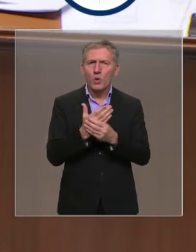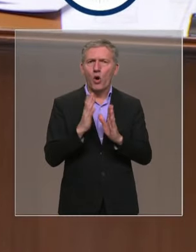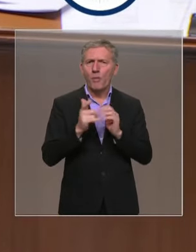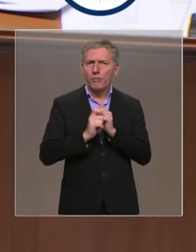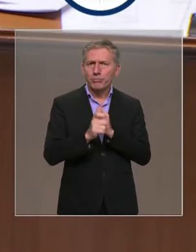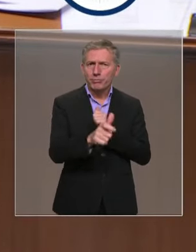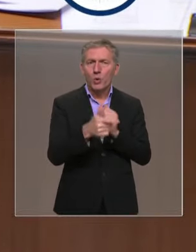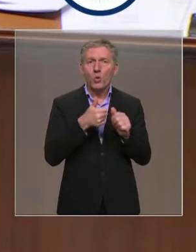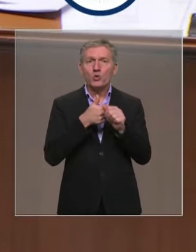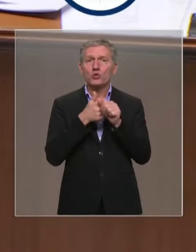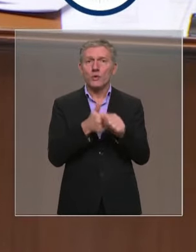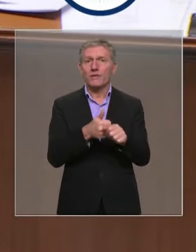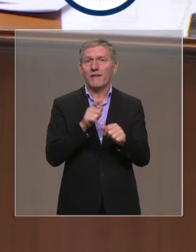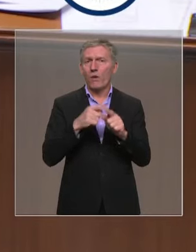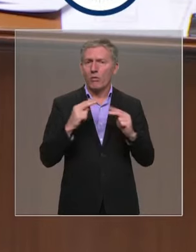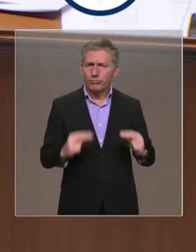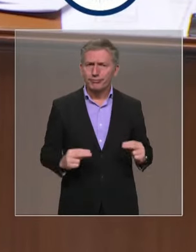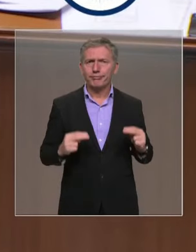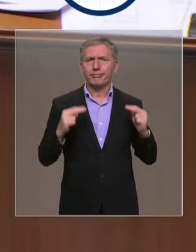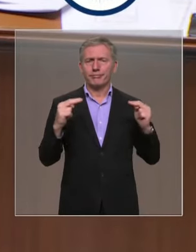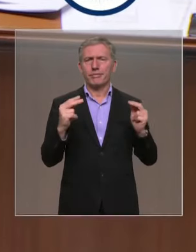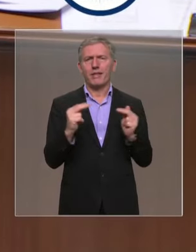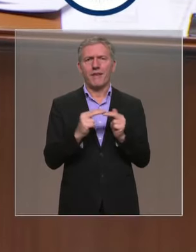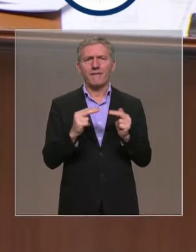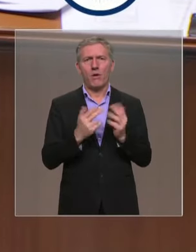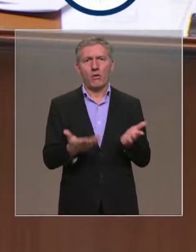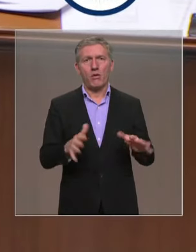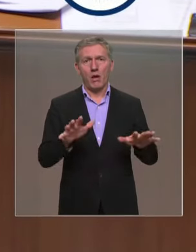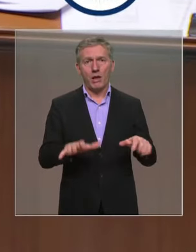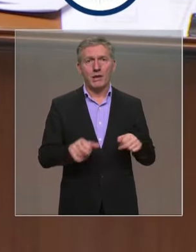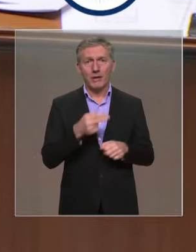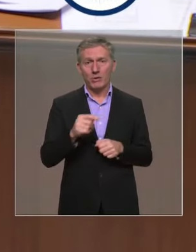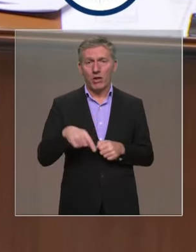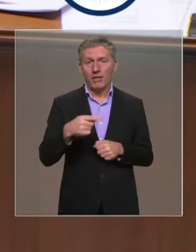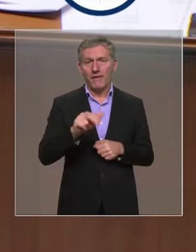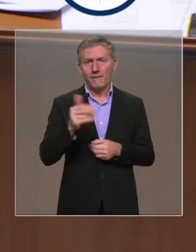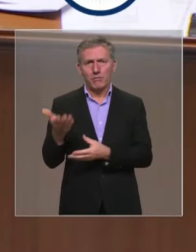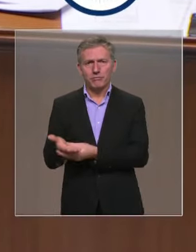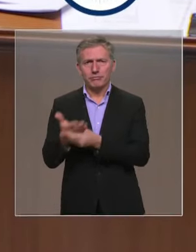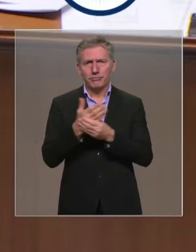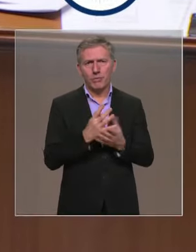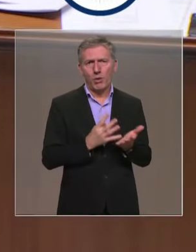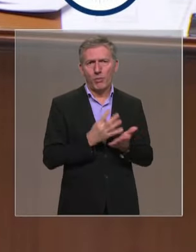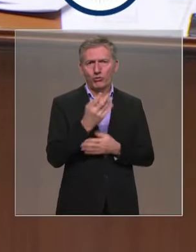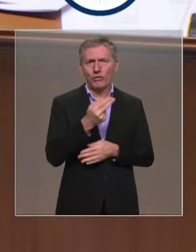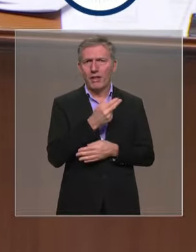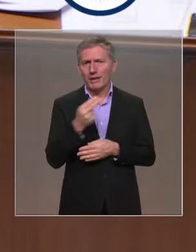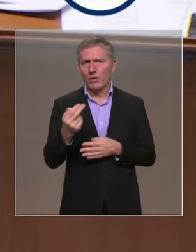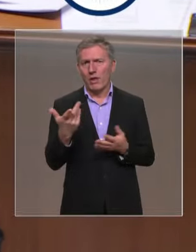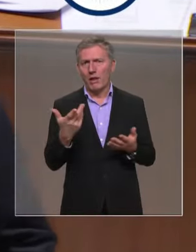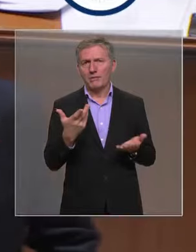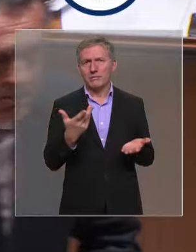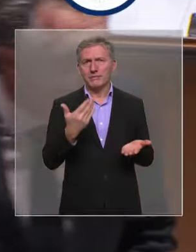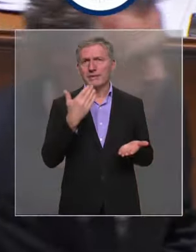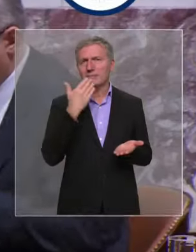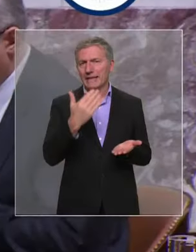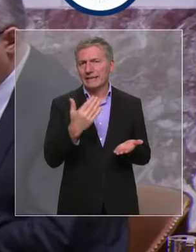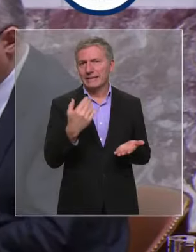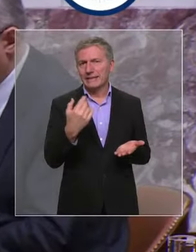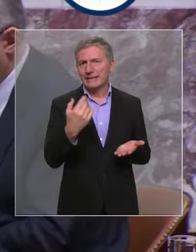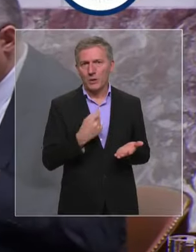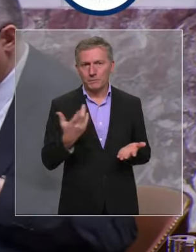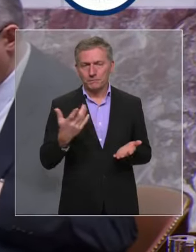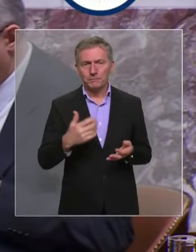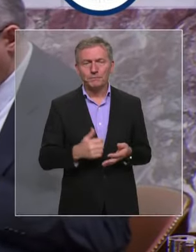termes de suivi, un rehaussement de notre niveau de jeu. L'Assemblée nationale sera bientôt saisie de ce projet national d'adaptation. Merci de votre question.